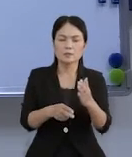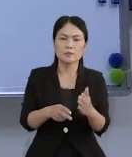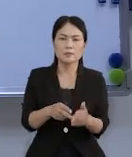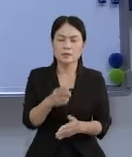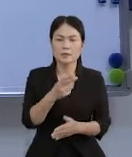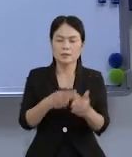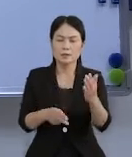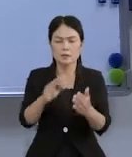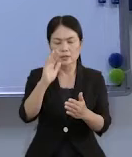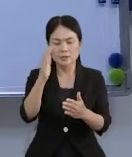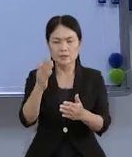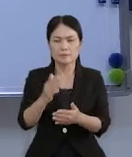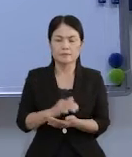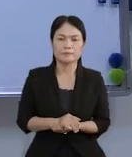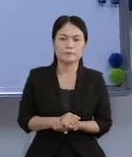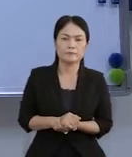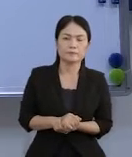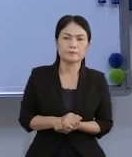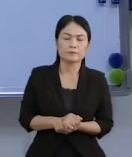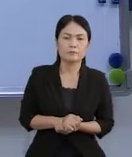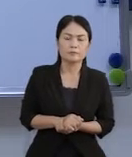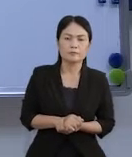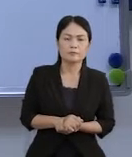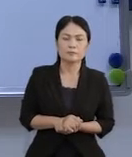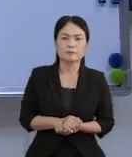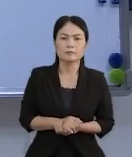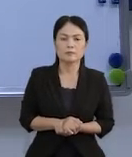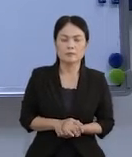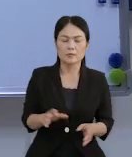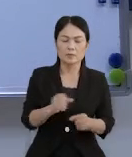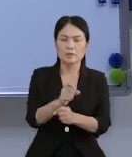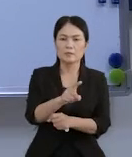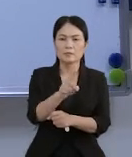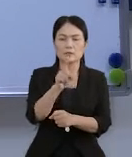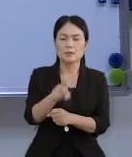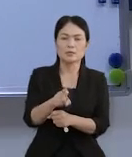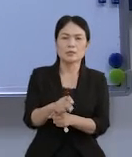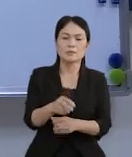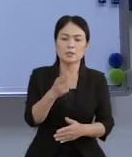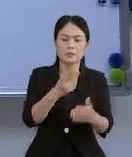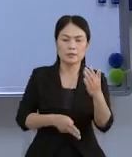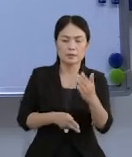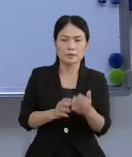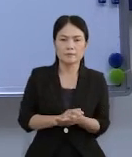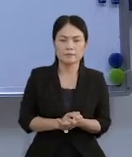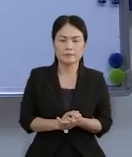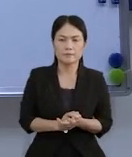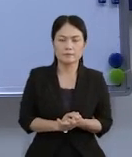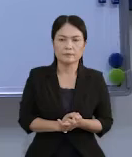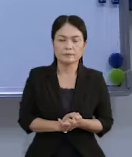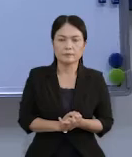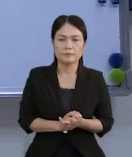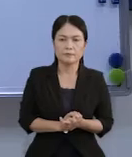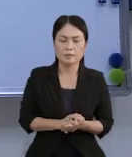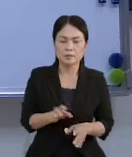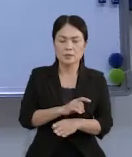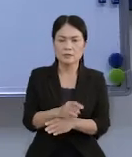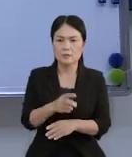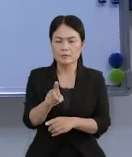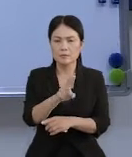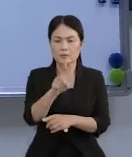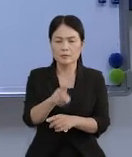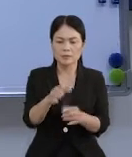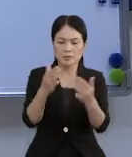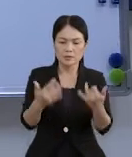khla chà hai cái ban xua dương bây giờ vậy. Nếu bây giờ dương khơi dùm